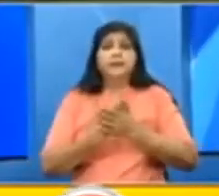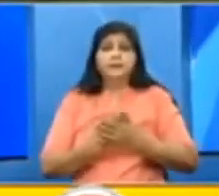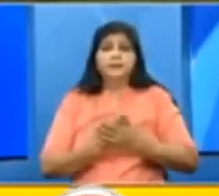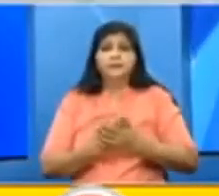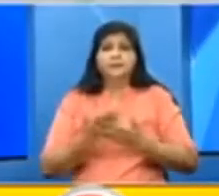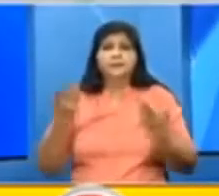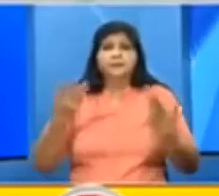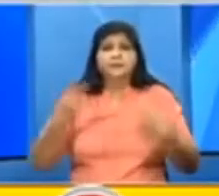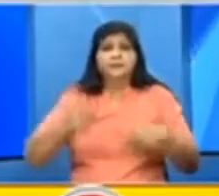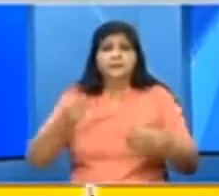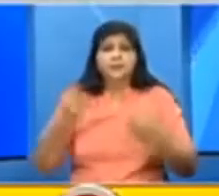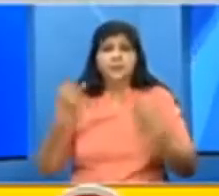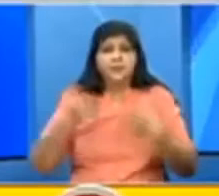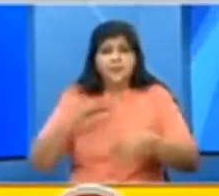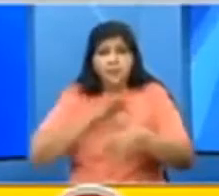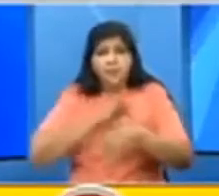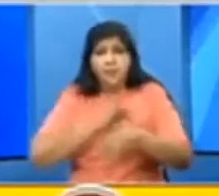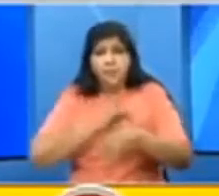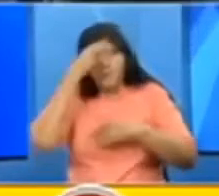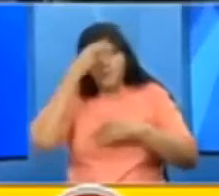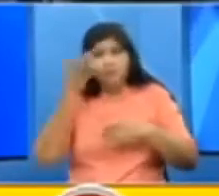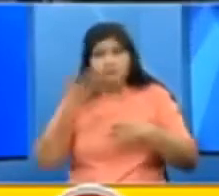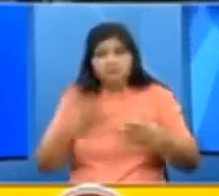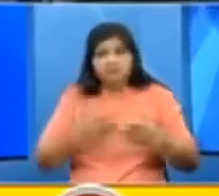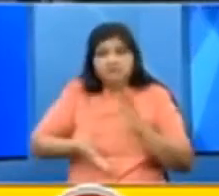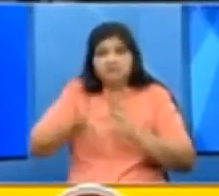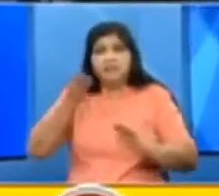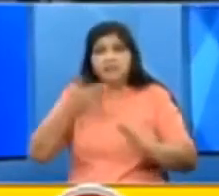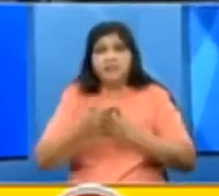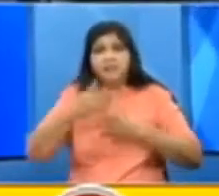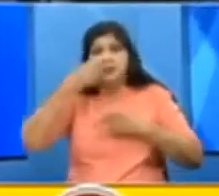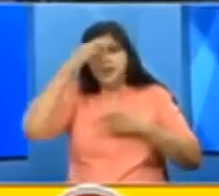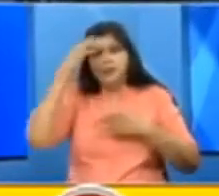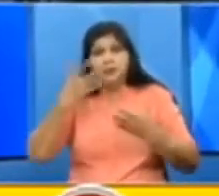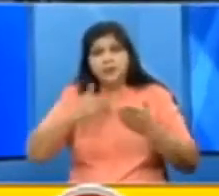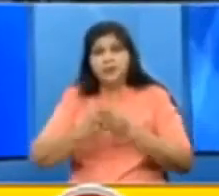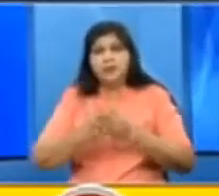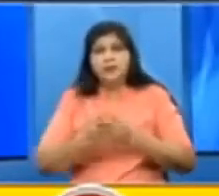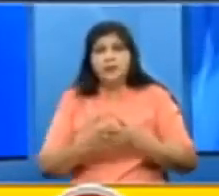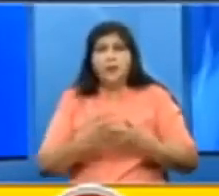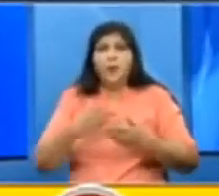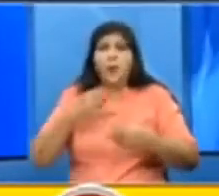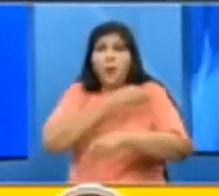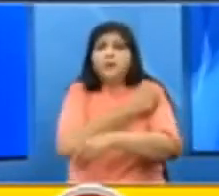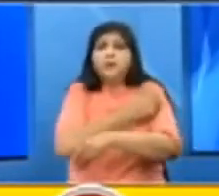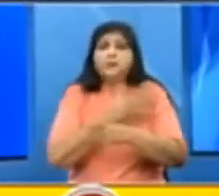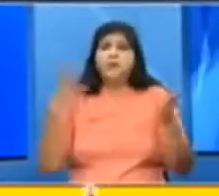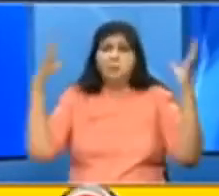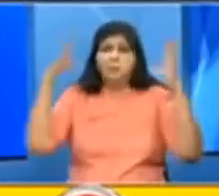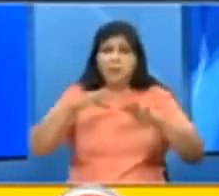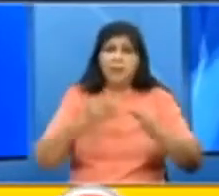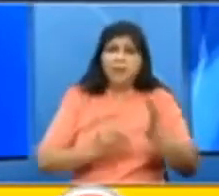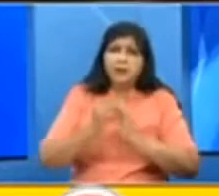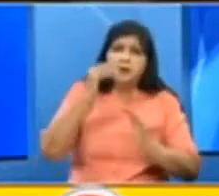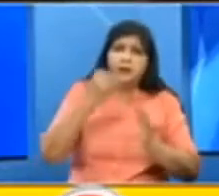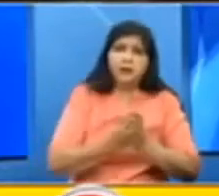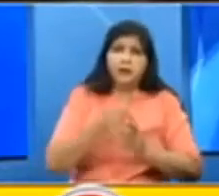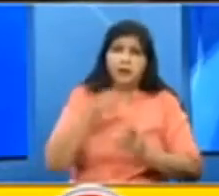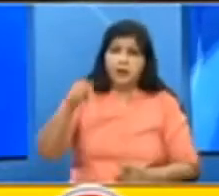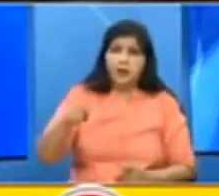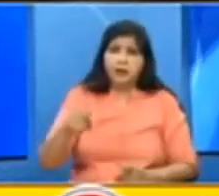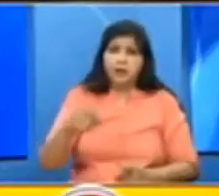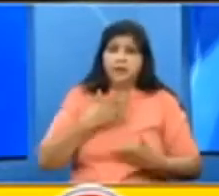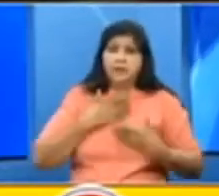और उनसे होने वाली बीमारियों का खतरा बढ़ जाता है, अस्पतालों में भीड़ भी बढ़ जाती है। इसलिए आप